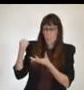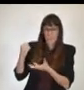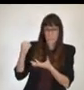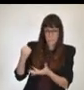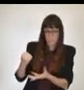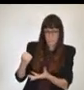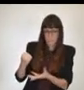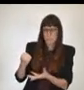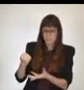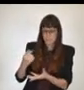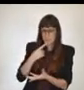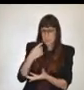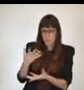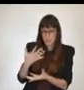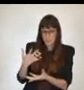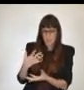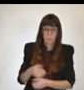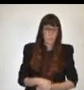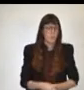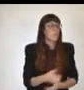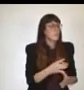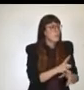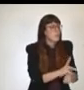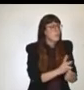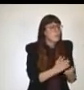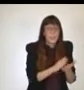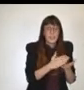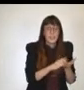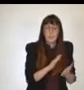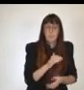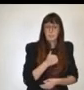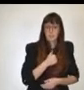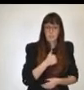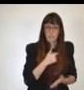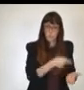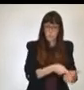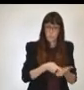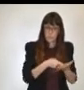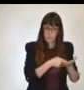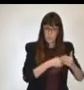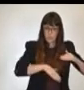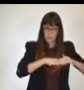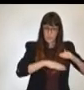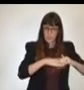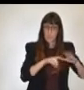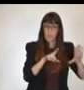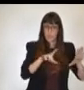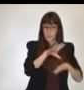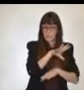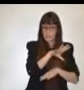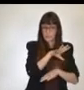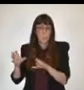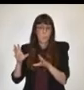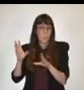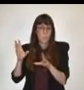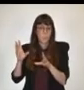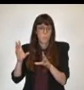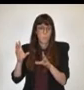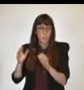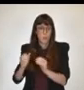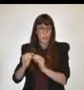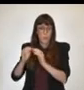prêts personnels, des prêts à la conso. La limite maximale, c'est 75 000 €. Là, on se parle de prêts patrimoniaux